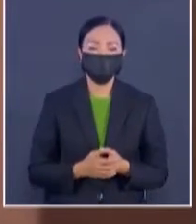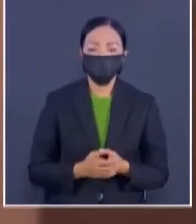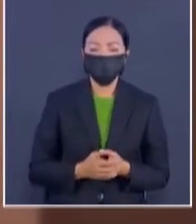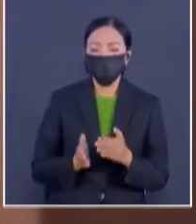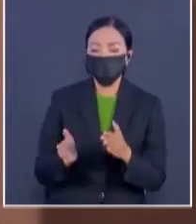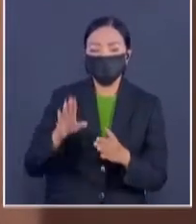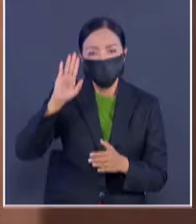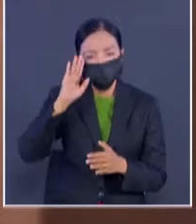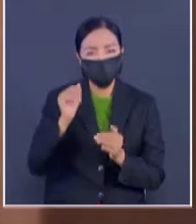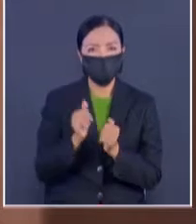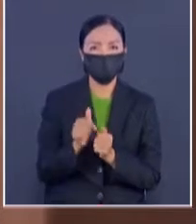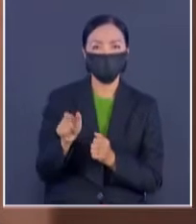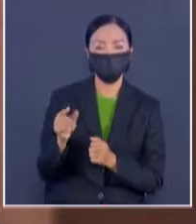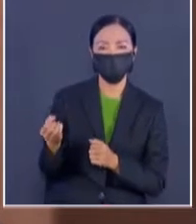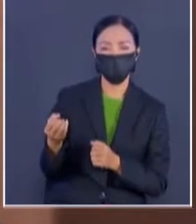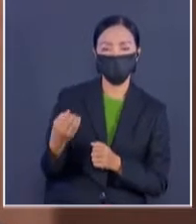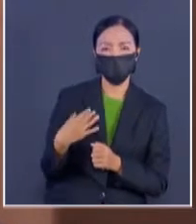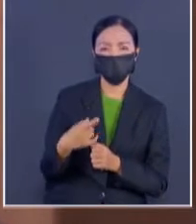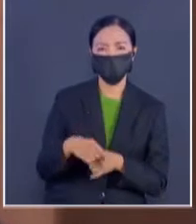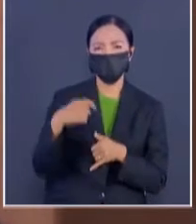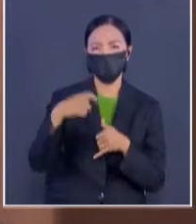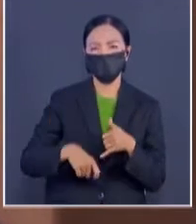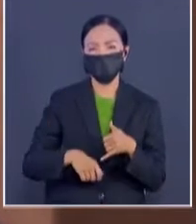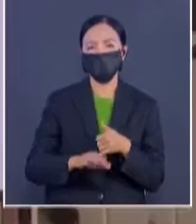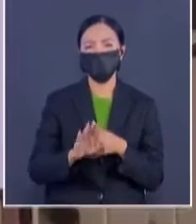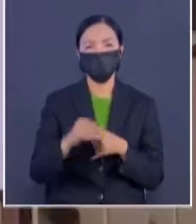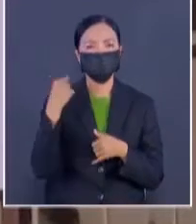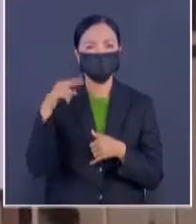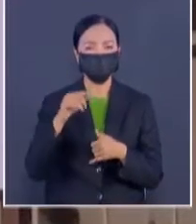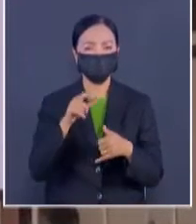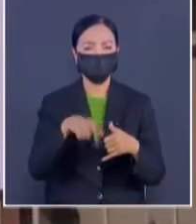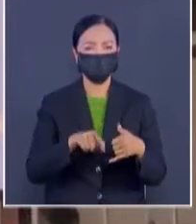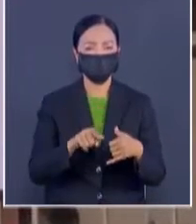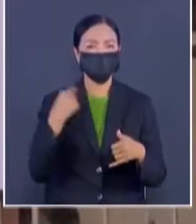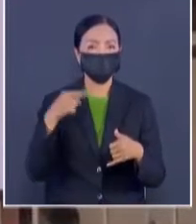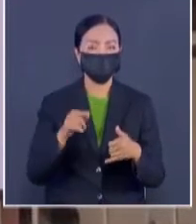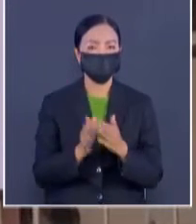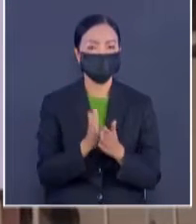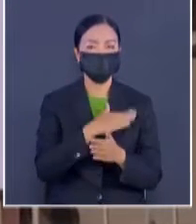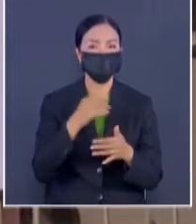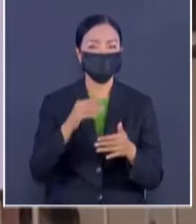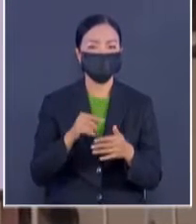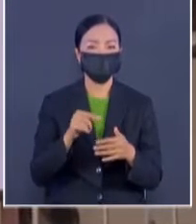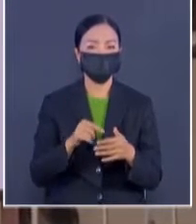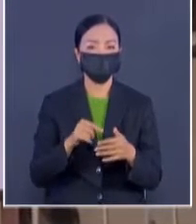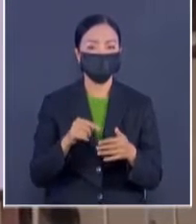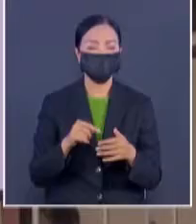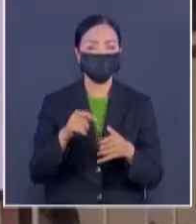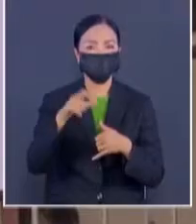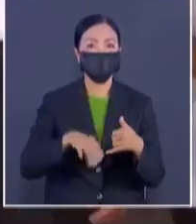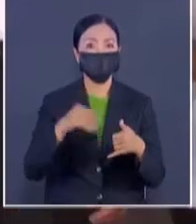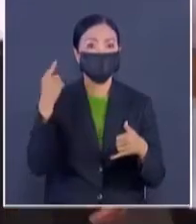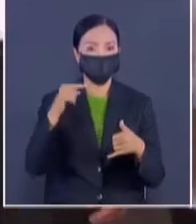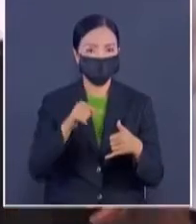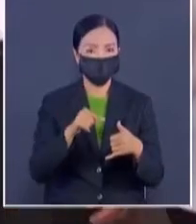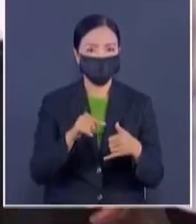ำรวจค่ะทางตำรวจเนี่ยออกมาพูดถึงพฤติกรรมของสีกาบอกว่าพฤติกรรมของสีกานั้นทำขึ้นจุดประ